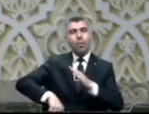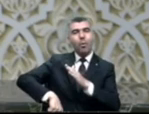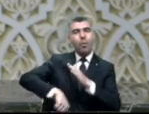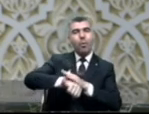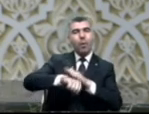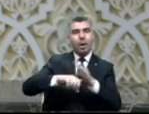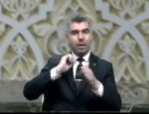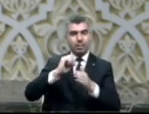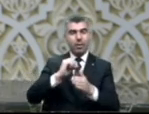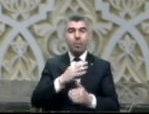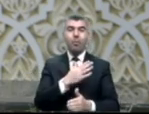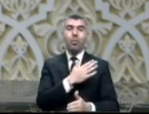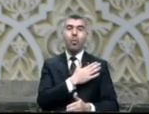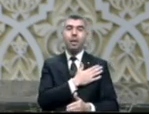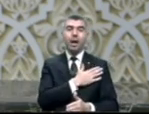ومكن فريقنا